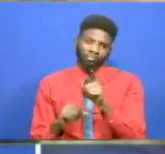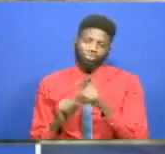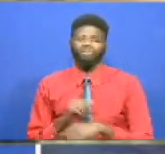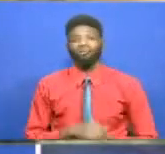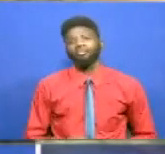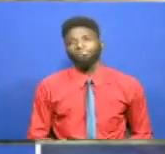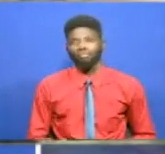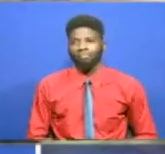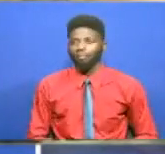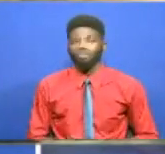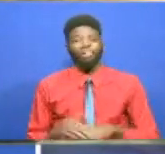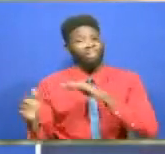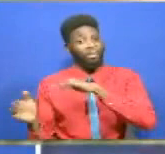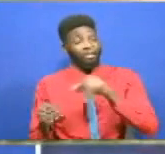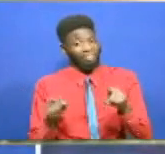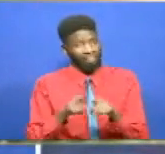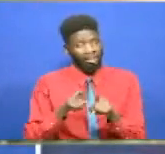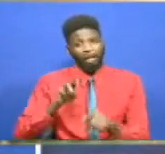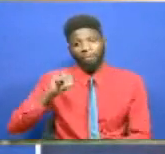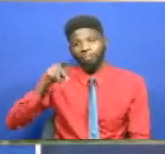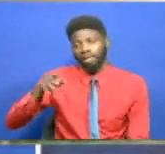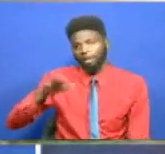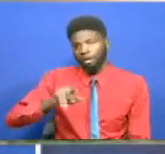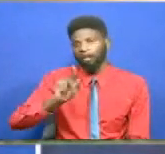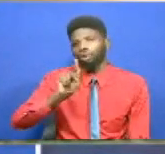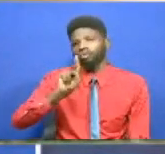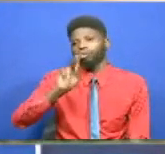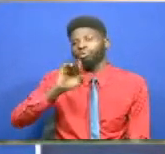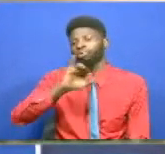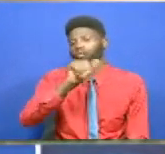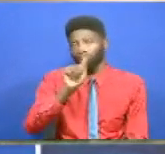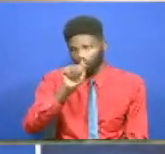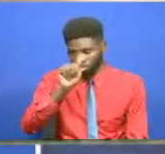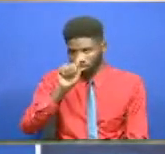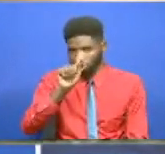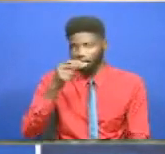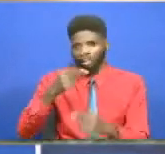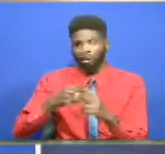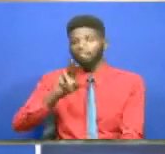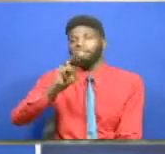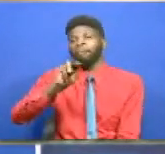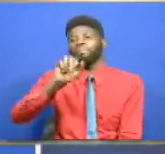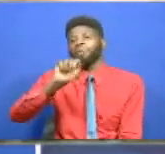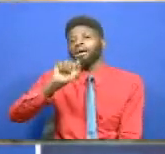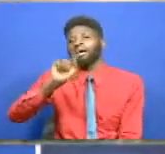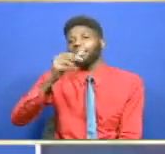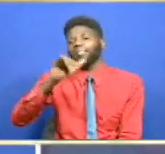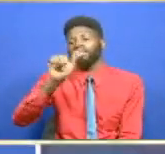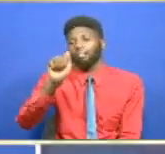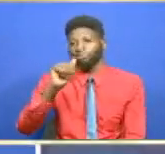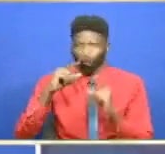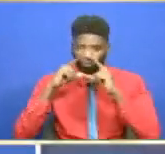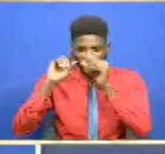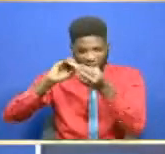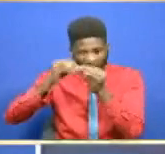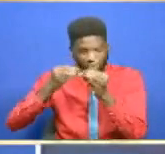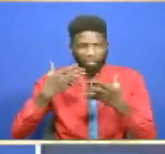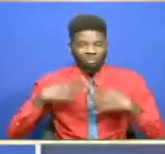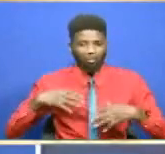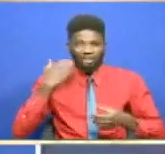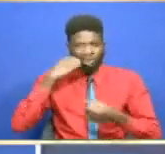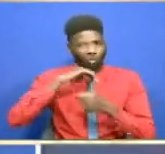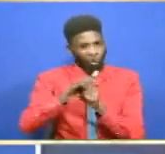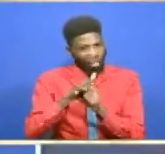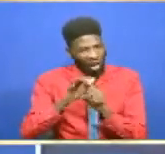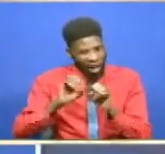Wakati huo huo, mbunge wa Kuria Magharibi Mathias Robi ametilia shaka idadi ya maambukizi ya virusi vya corona hapa nchini. Mbunge